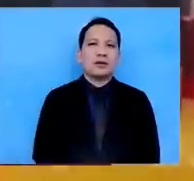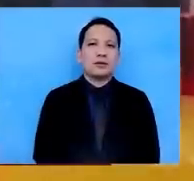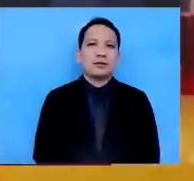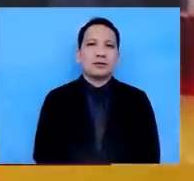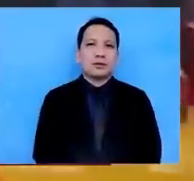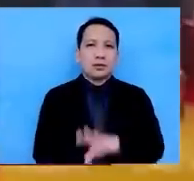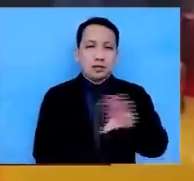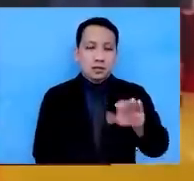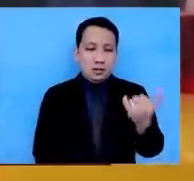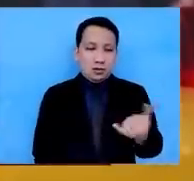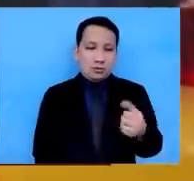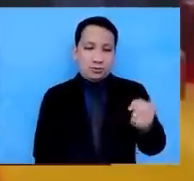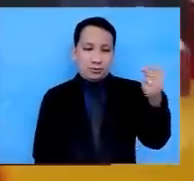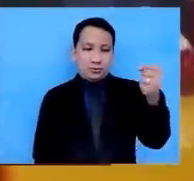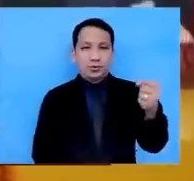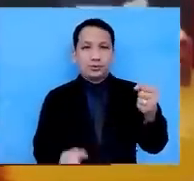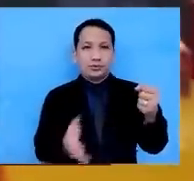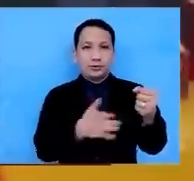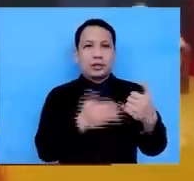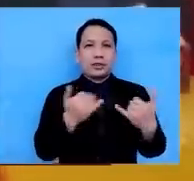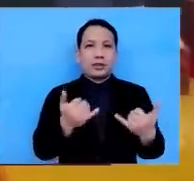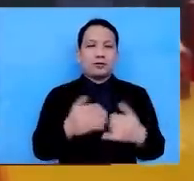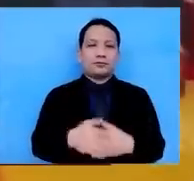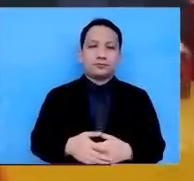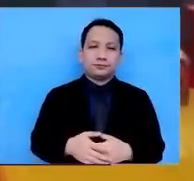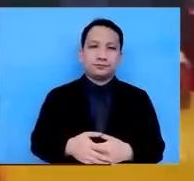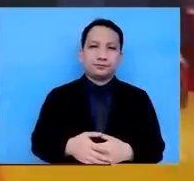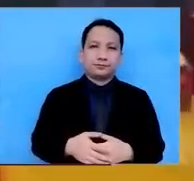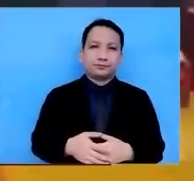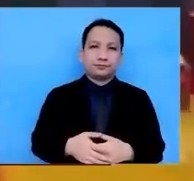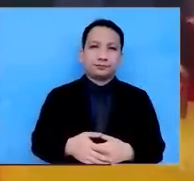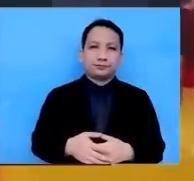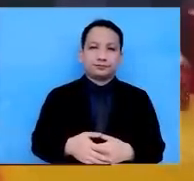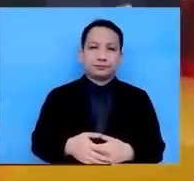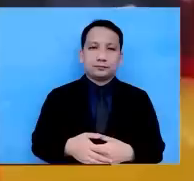as Colonel Licciayo, purposely